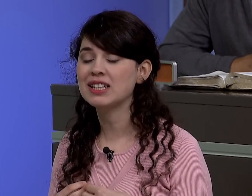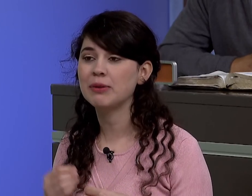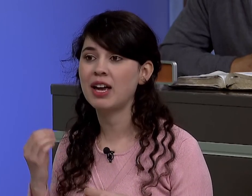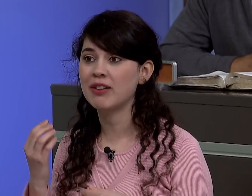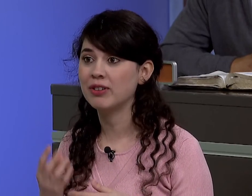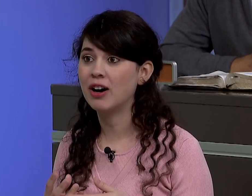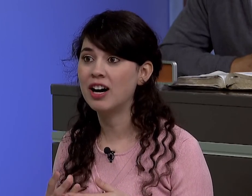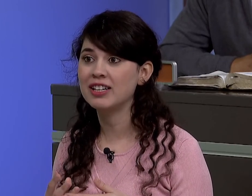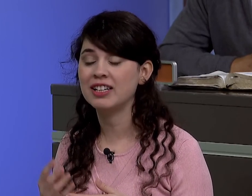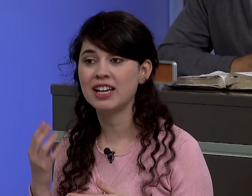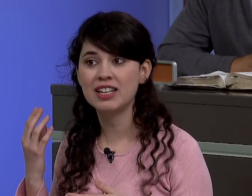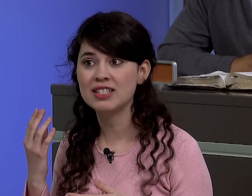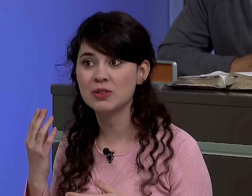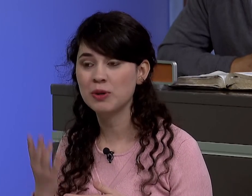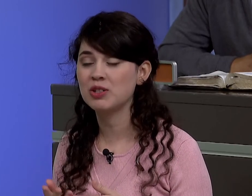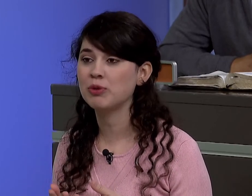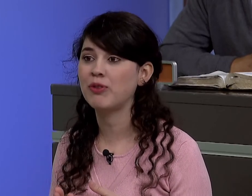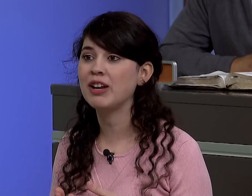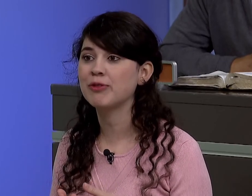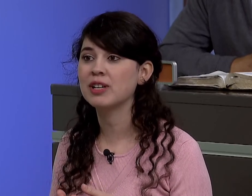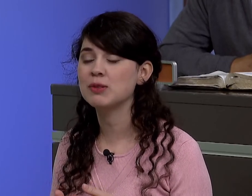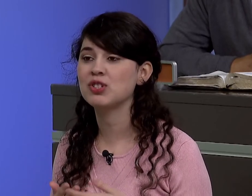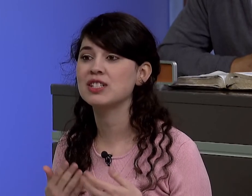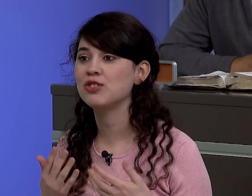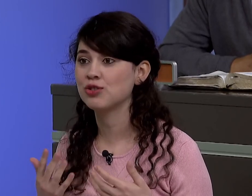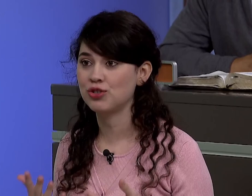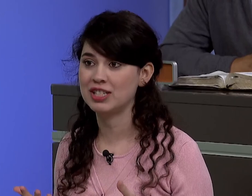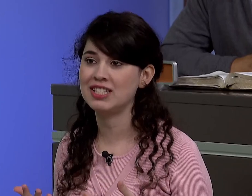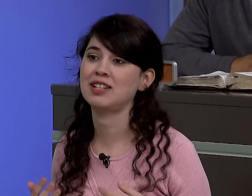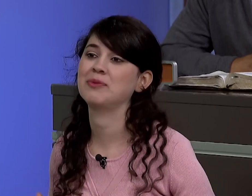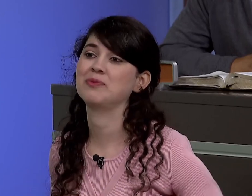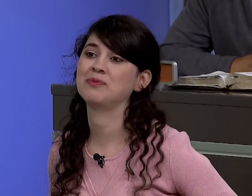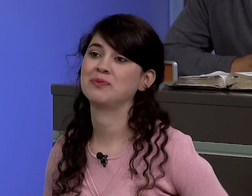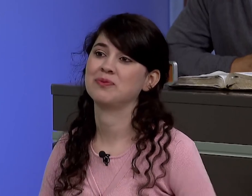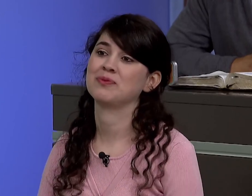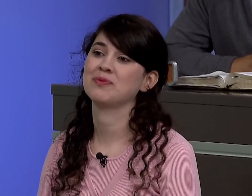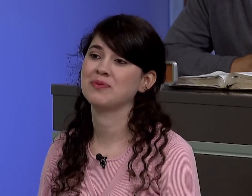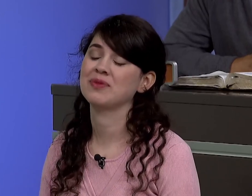mamy Boga, który zatroszczy się o nas, więc możemy Mu ufać.